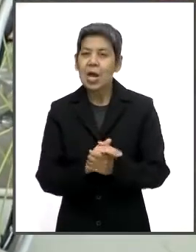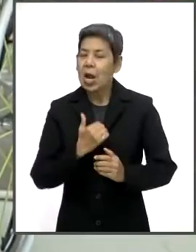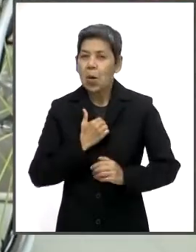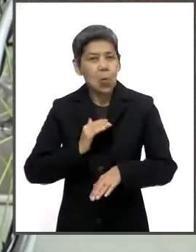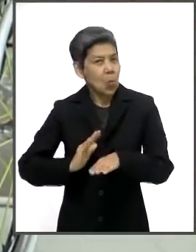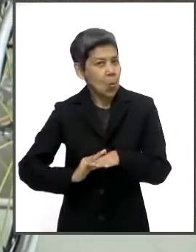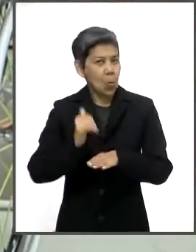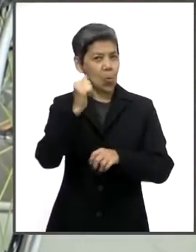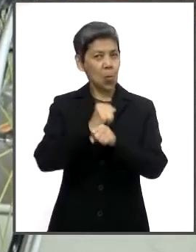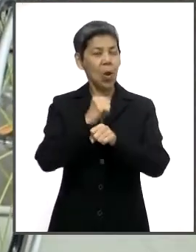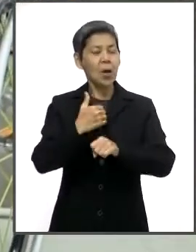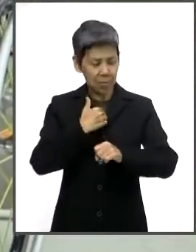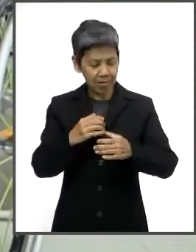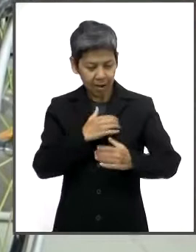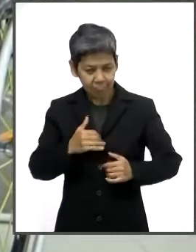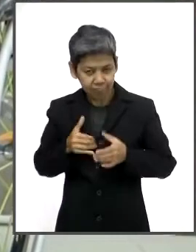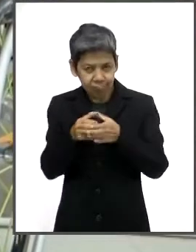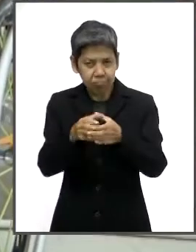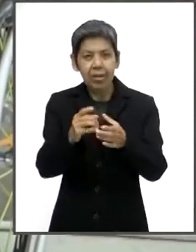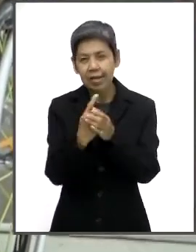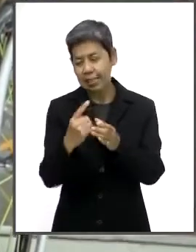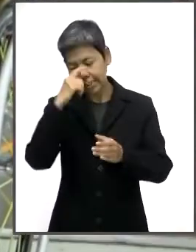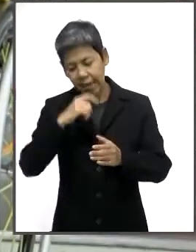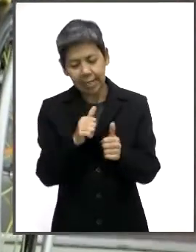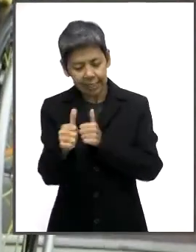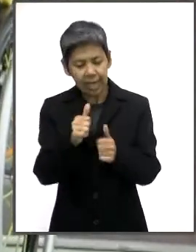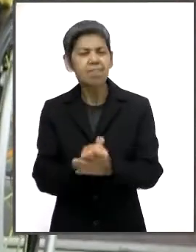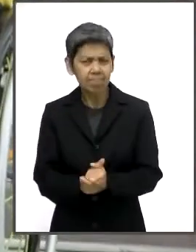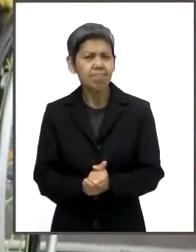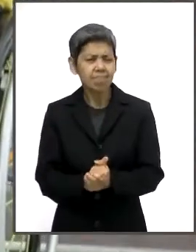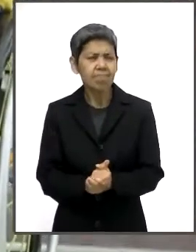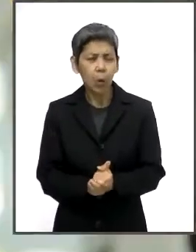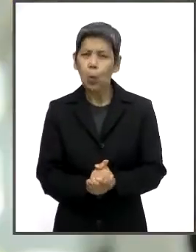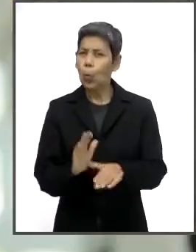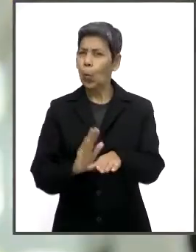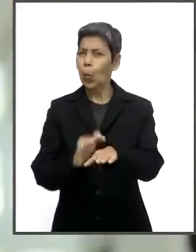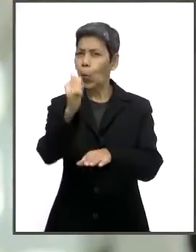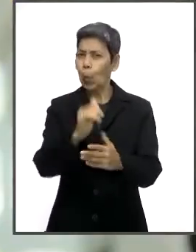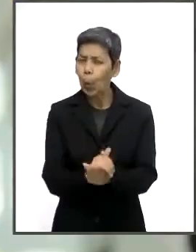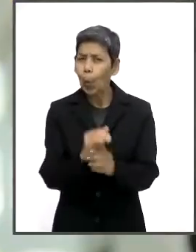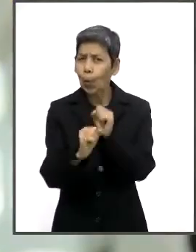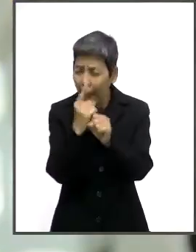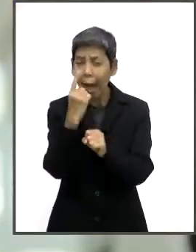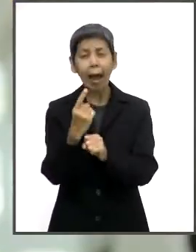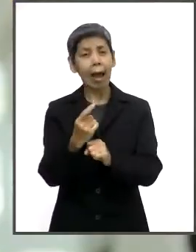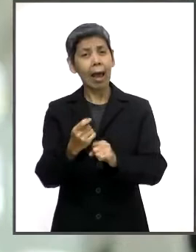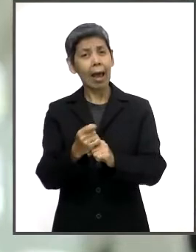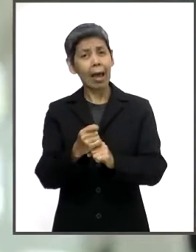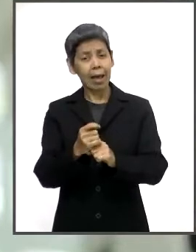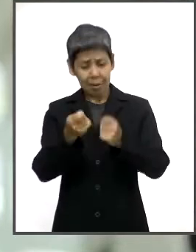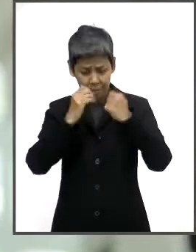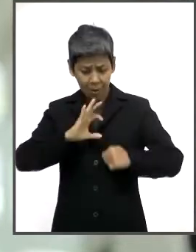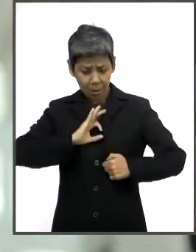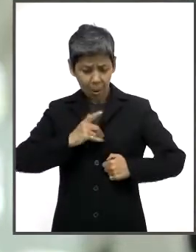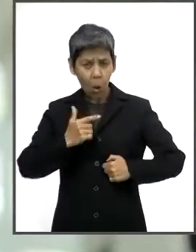ขั้นที่เราประสบความสำเร็จขั้นแรกที่ตัวแทนทีมชาติแล้วก็ประสบความสำเร็จ ครับคือเก่งมากเลยนะคือปีแรกแล้วก็ได้เลย